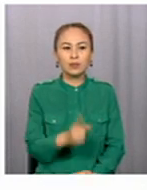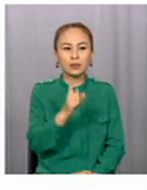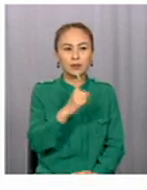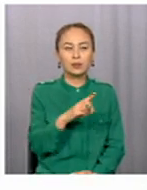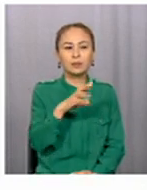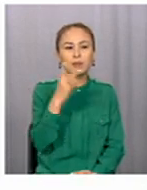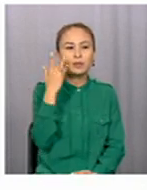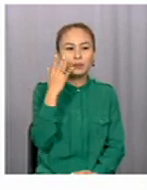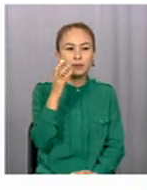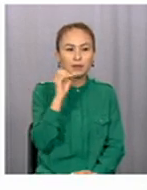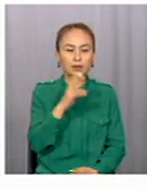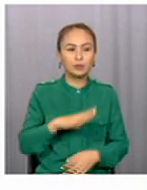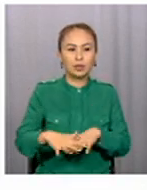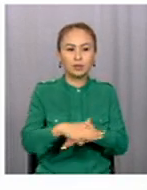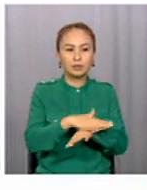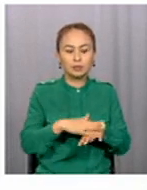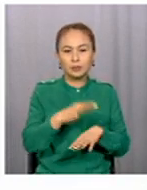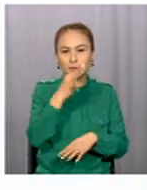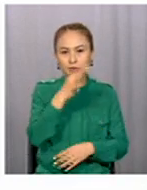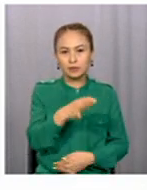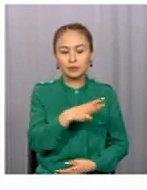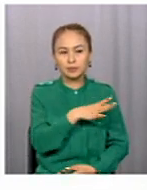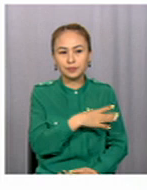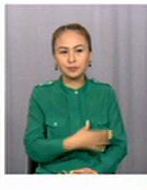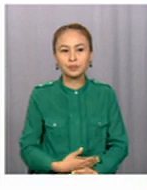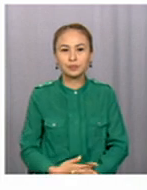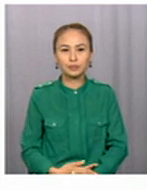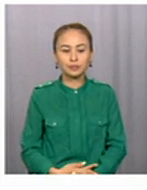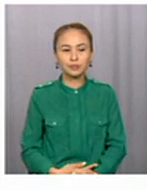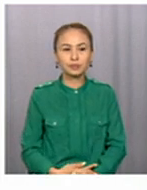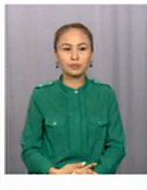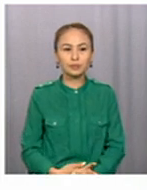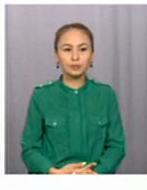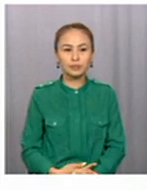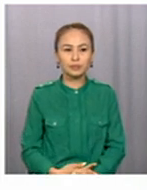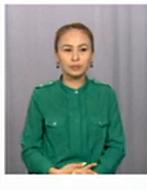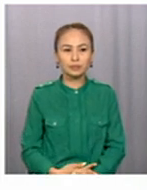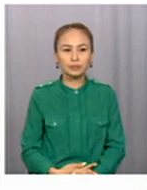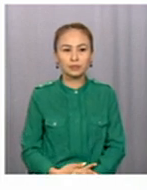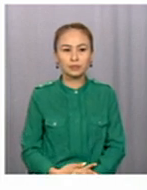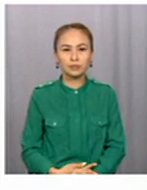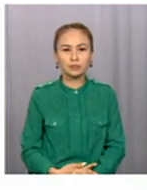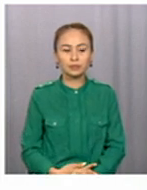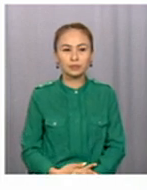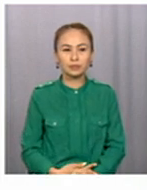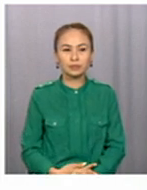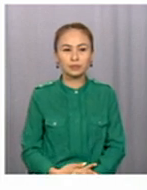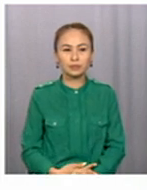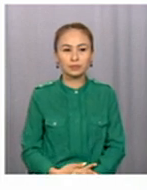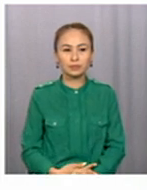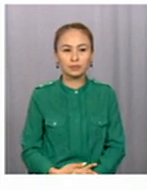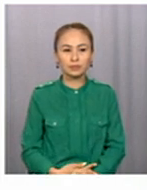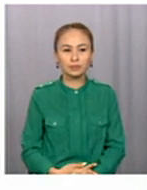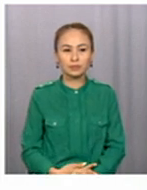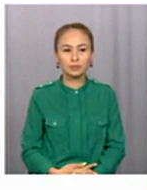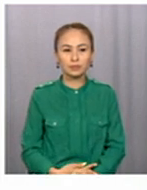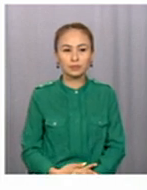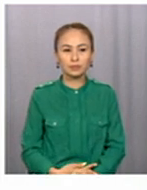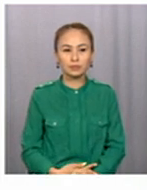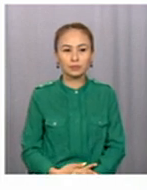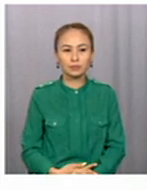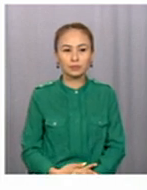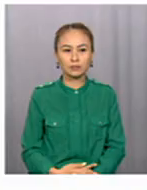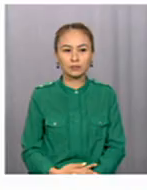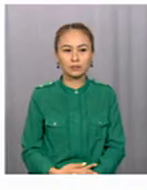Неліктен мәңгілік ел мұратымыз дейді? Осы сұрақтарға пікірлеріңді өздерің білдіріңдер.